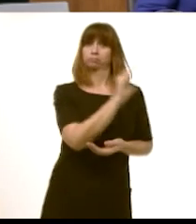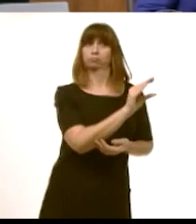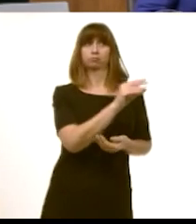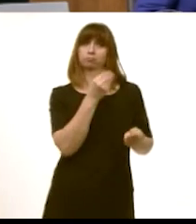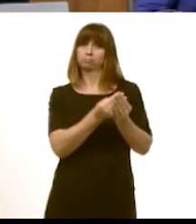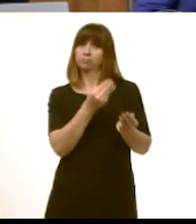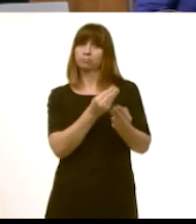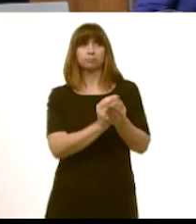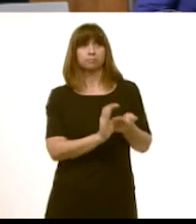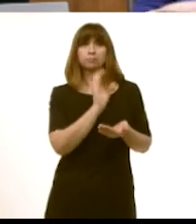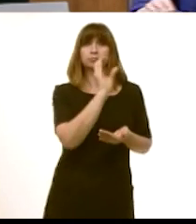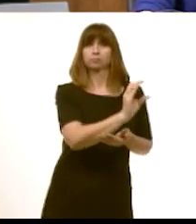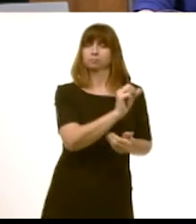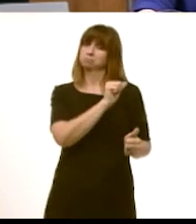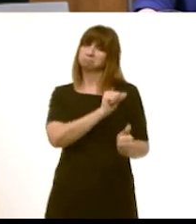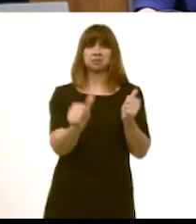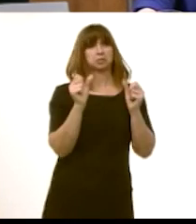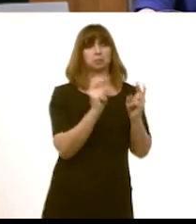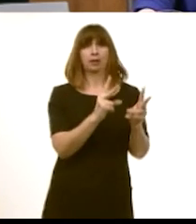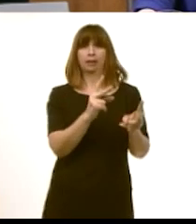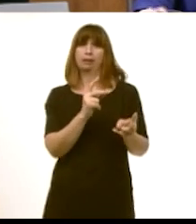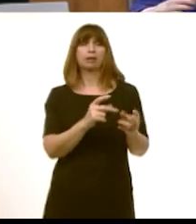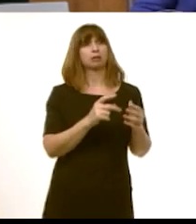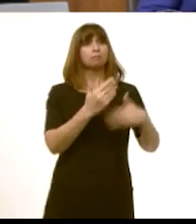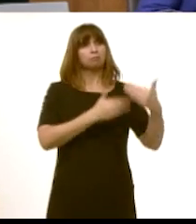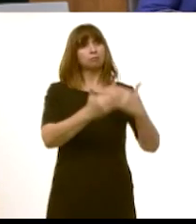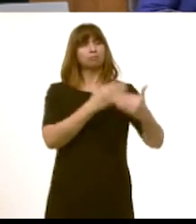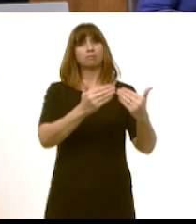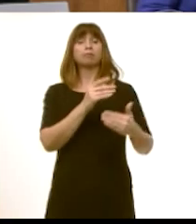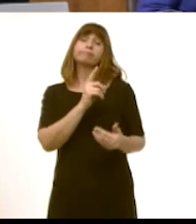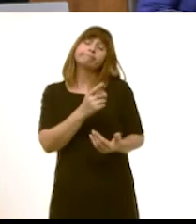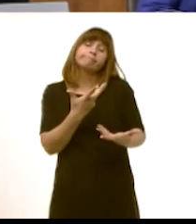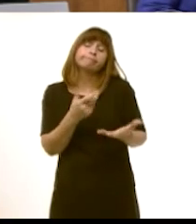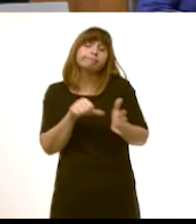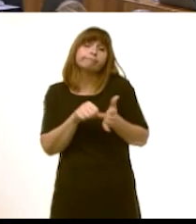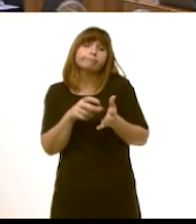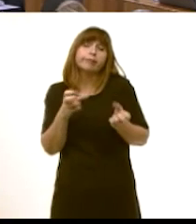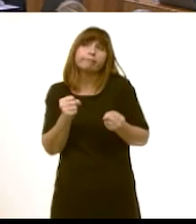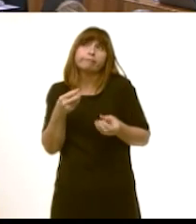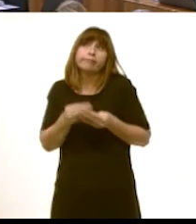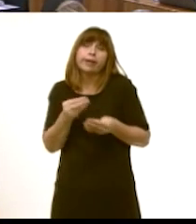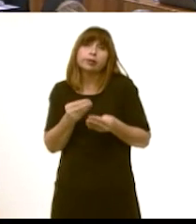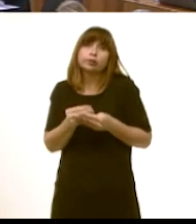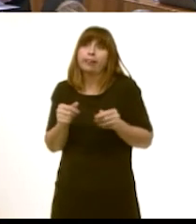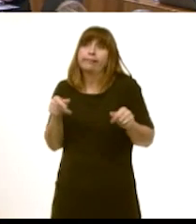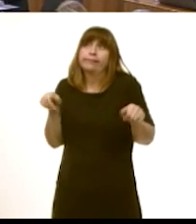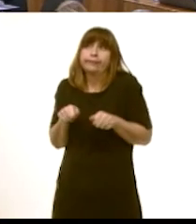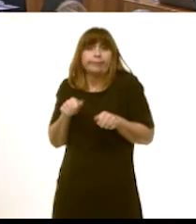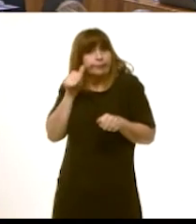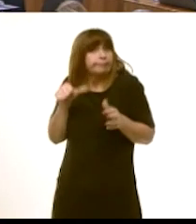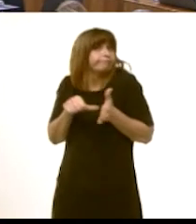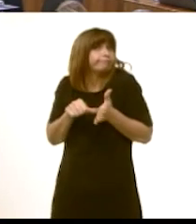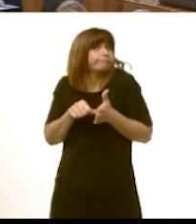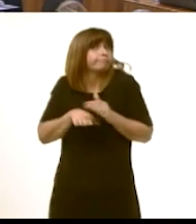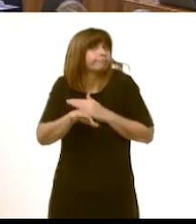yna rwystradau ariannol arno ni ynglyn â nawr a'r dyfodol. Prif Weinidog, fi'n